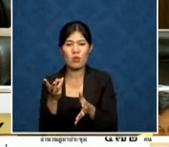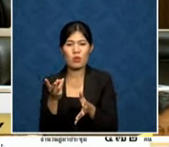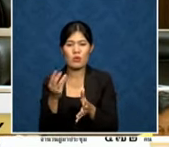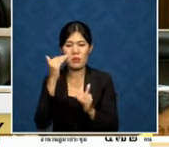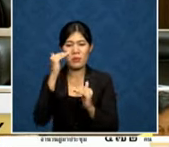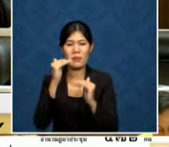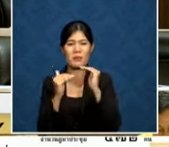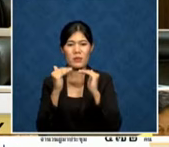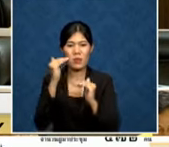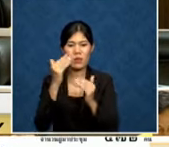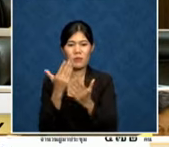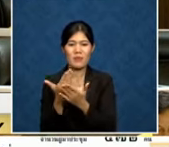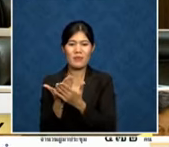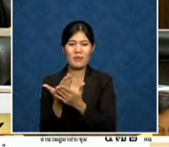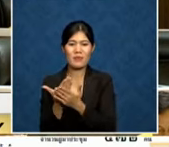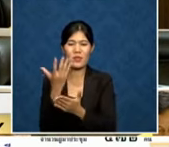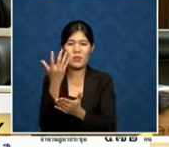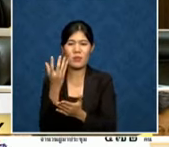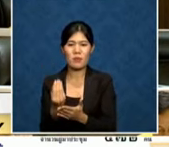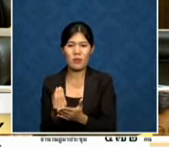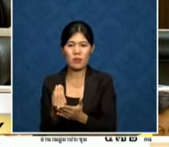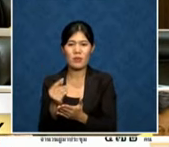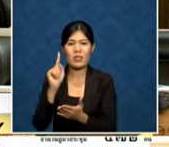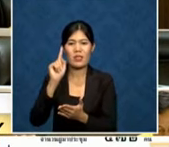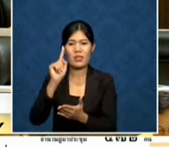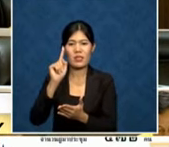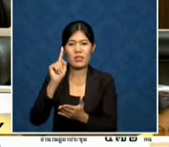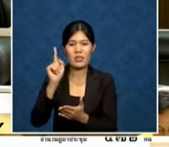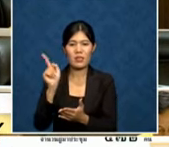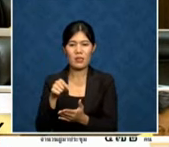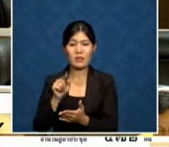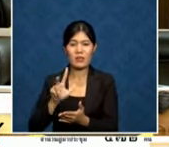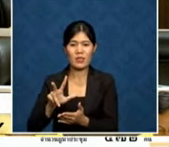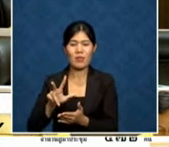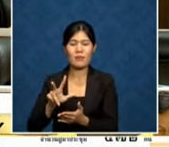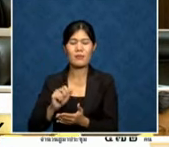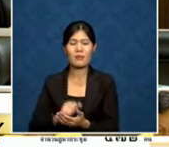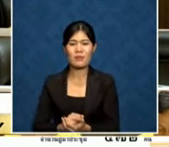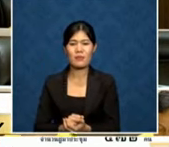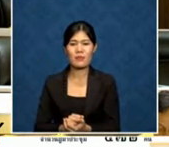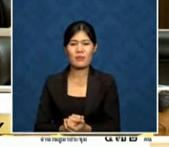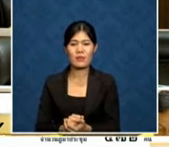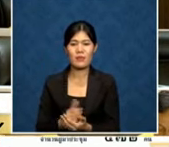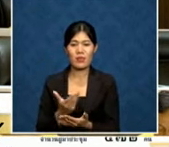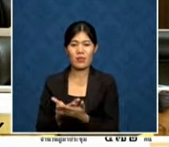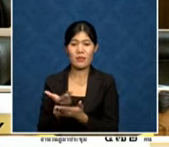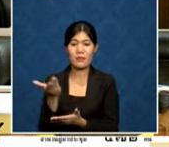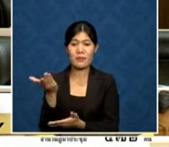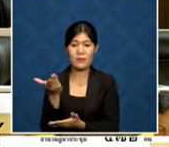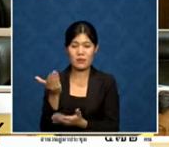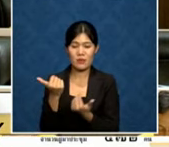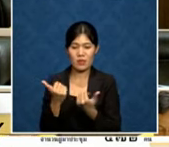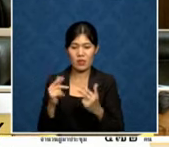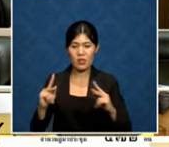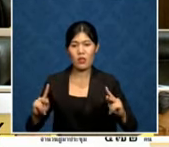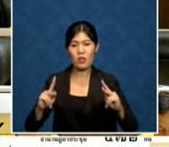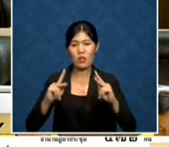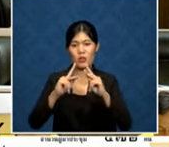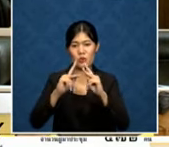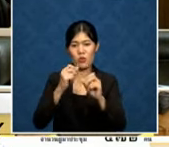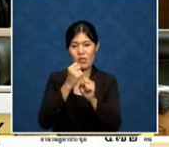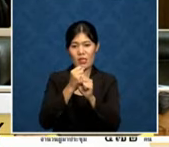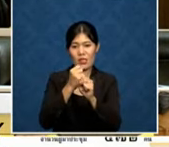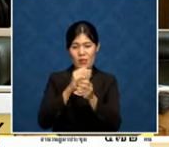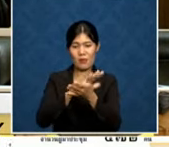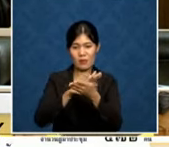งบประมาณไปถึง 1ใน 3ของงบประมาณที่ขอไปค่ะซึ่งตอนนี้กระทรวงมีแพลตฟอร์มแล้วนะคะแต่ขาดสื่อการ